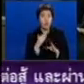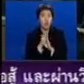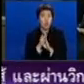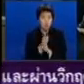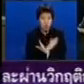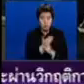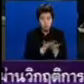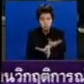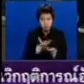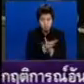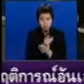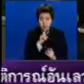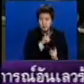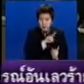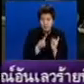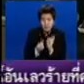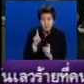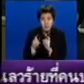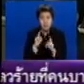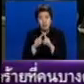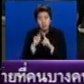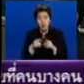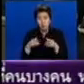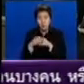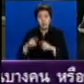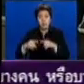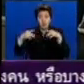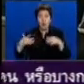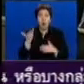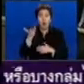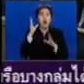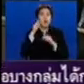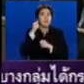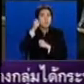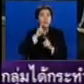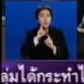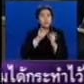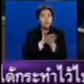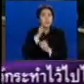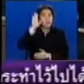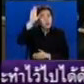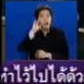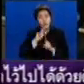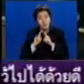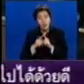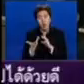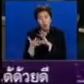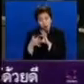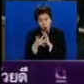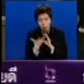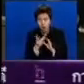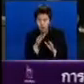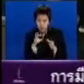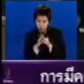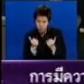าระการพิจารณากระทู้ถามทั่วไปส.ส.ฝ่ายค้านได้หารือต่อที่ประชุมโดยนายวิทยาบุรณสิริประธานวิฝ่ายค้านได้อ